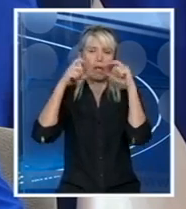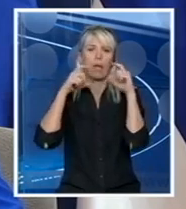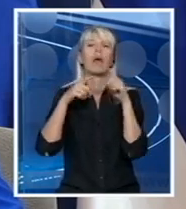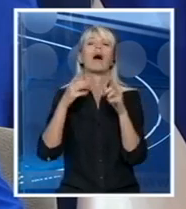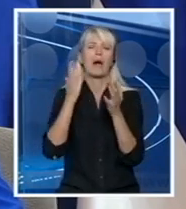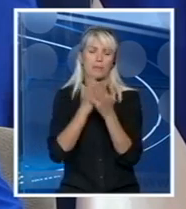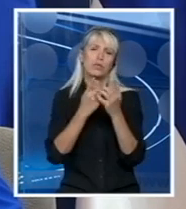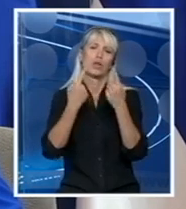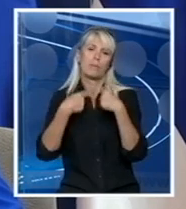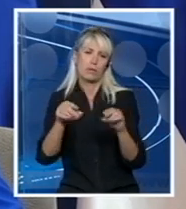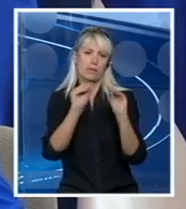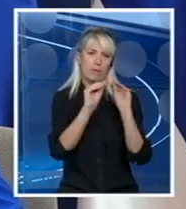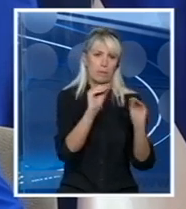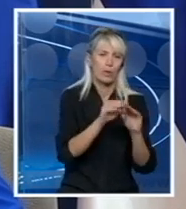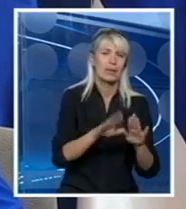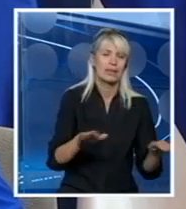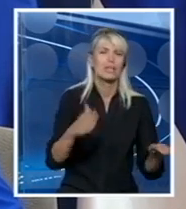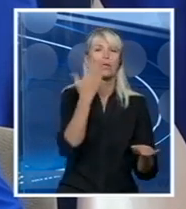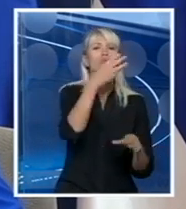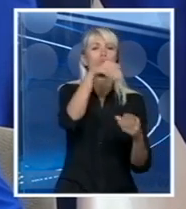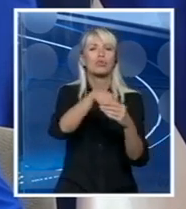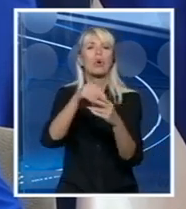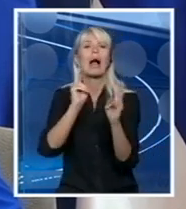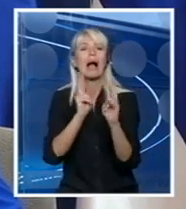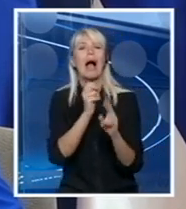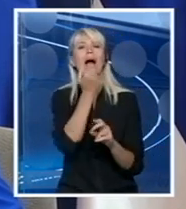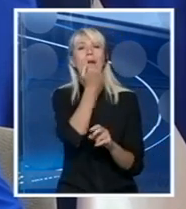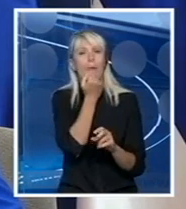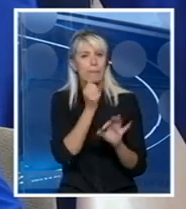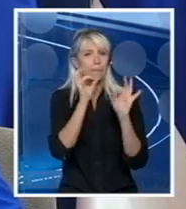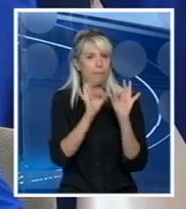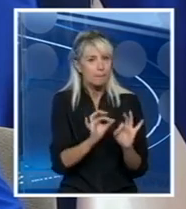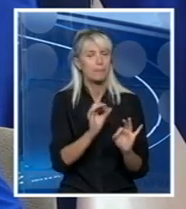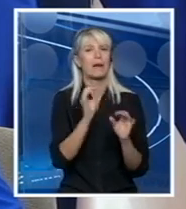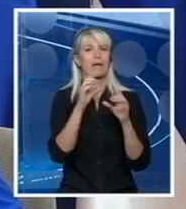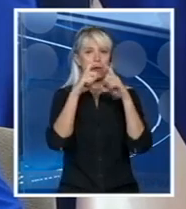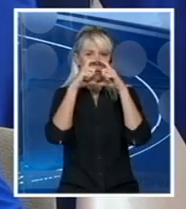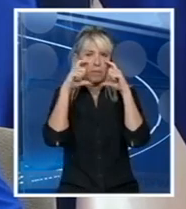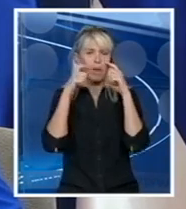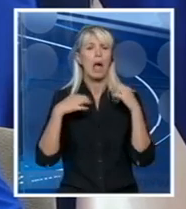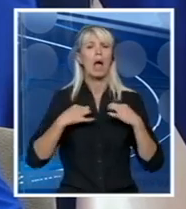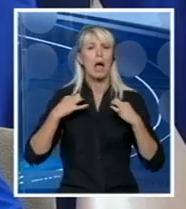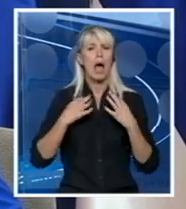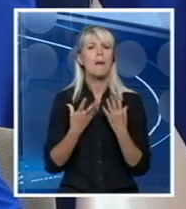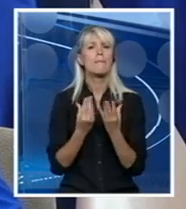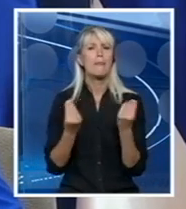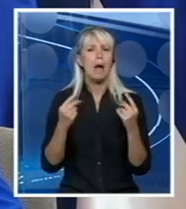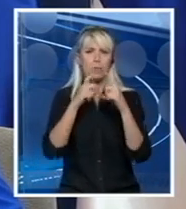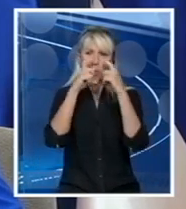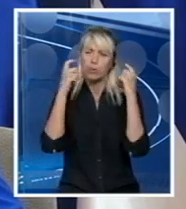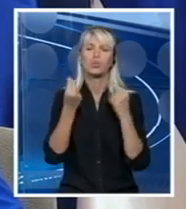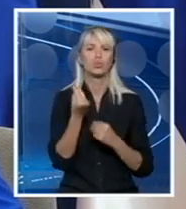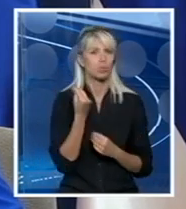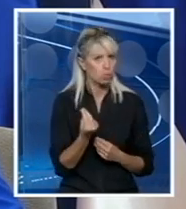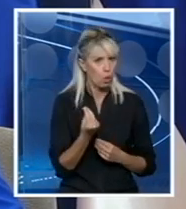samim školama i da se skreće pažnja na pravilno nošenje maski. Znači, pamučne maske su i tekako zadovoljavajuće, one